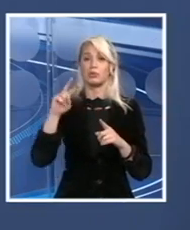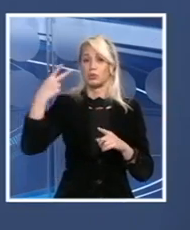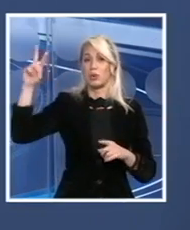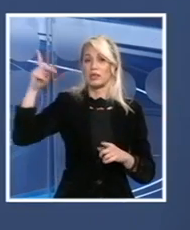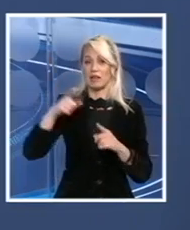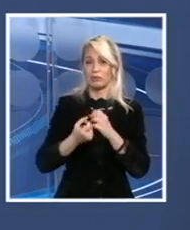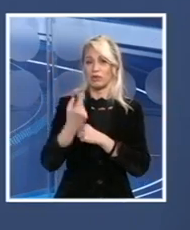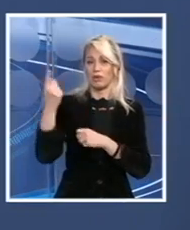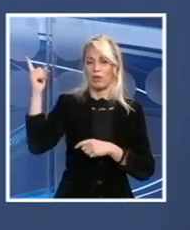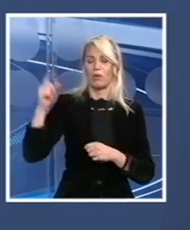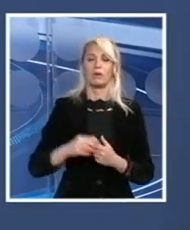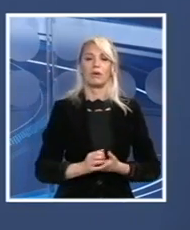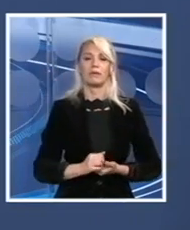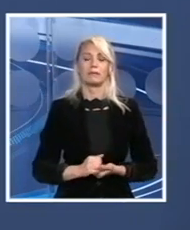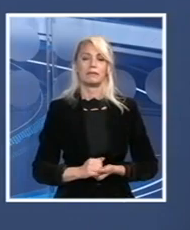zemljama širom Evrope.